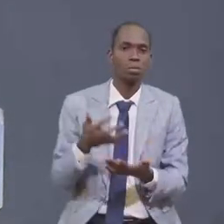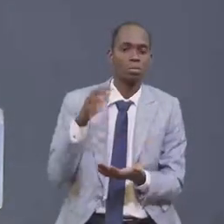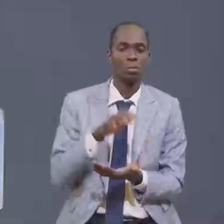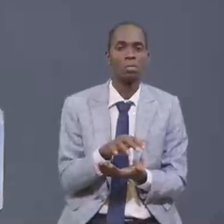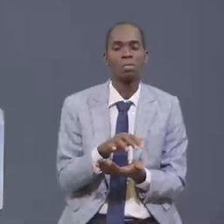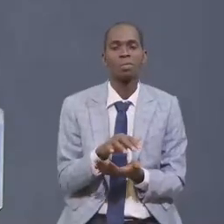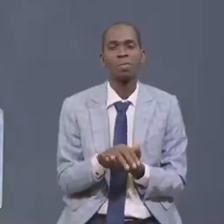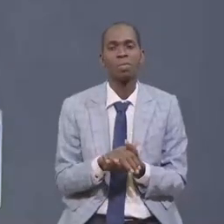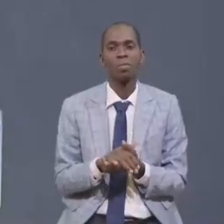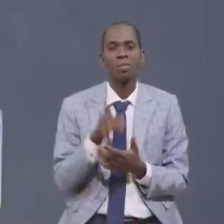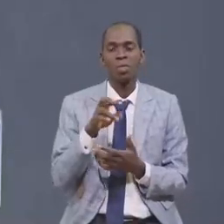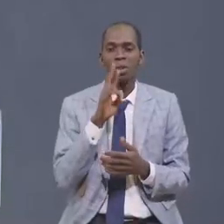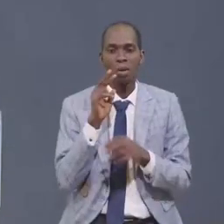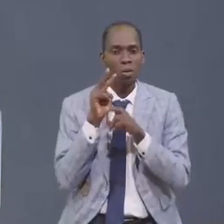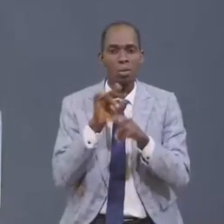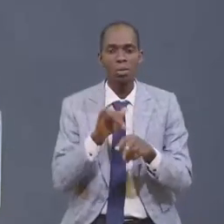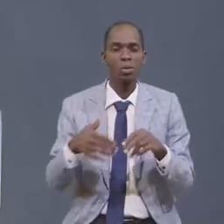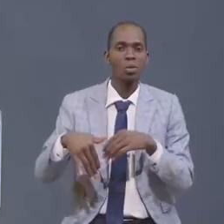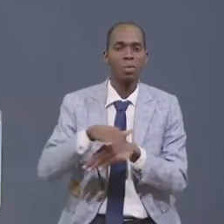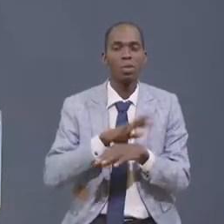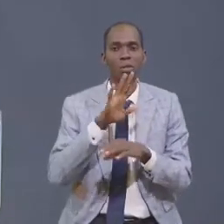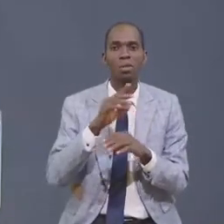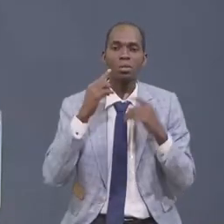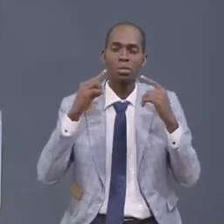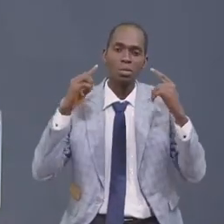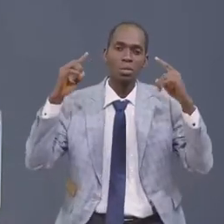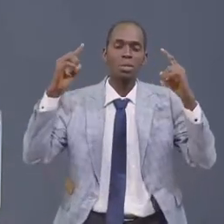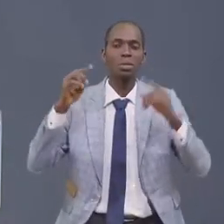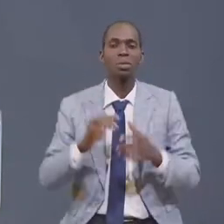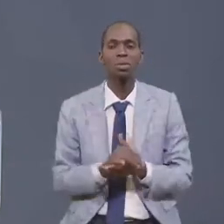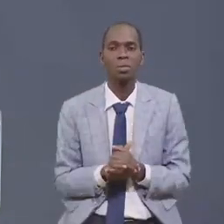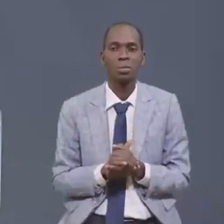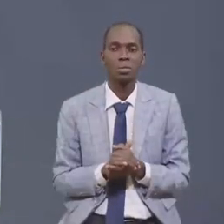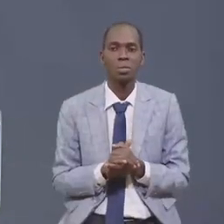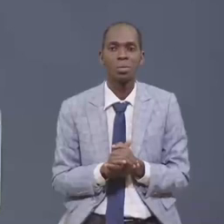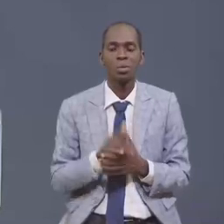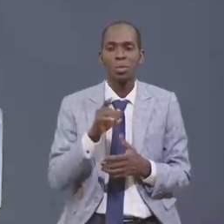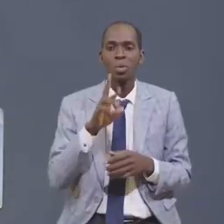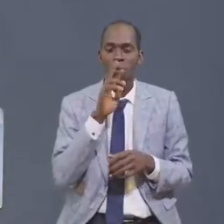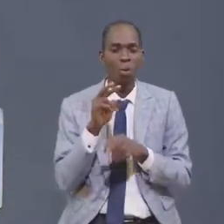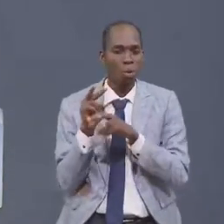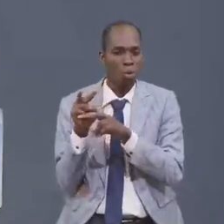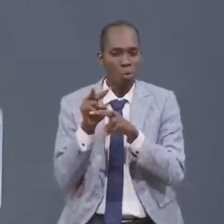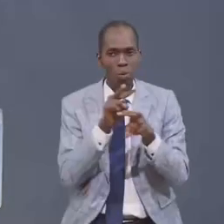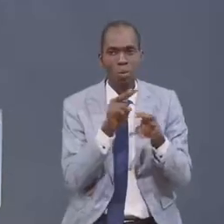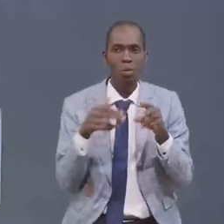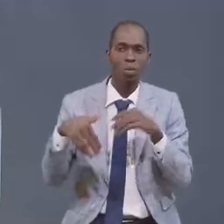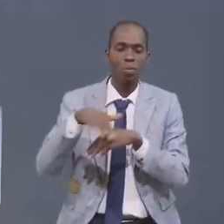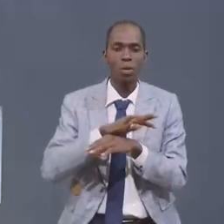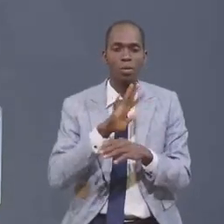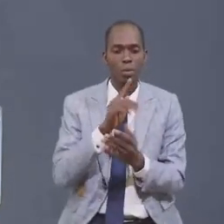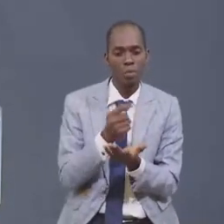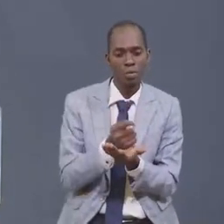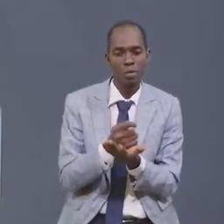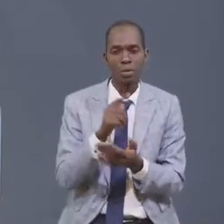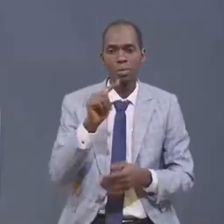Tu veilles sur tes réalisations et accomplissements dans la vie. Tu veilles sur tes trésors.